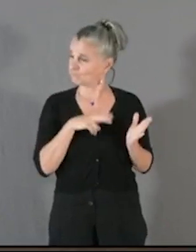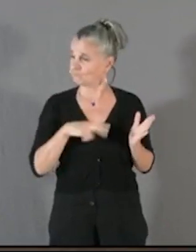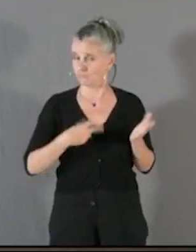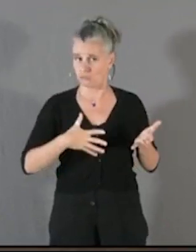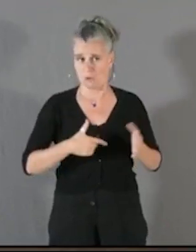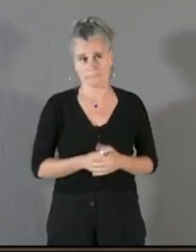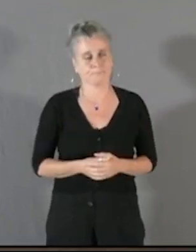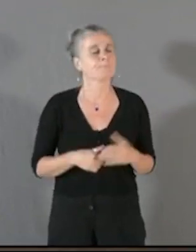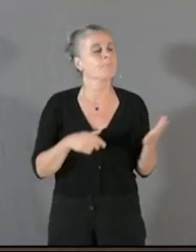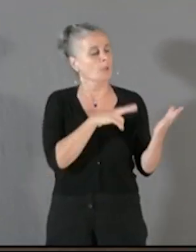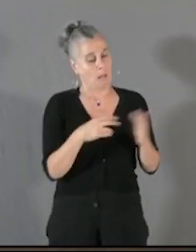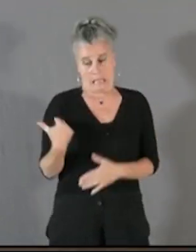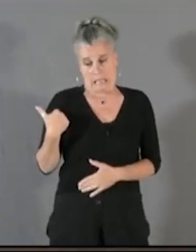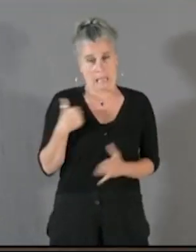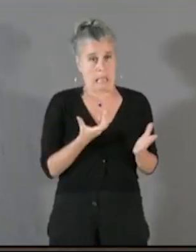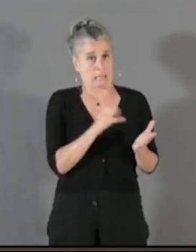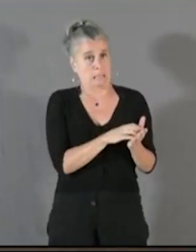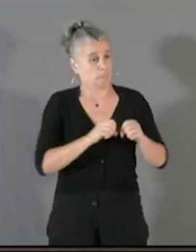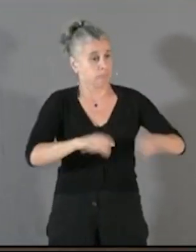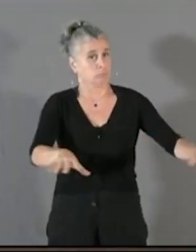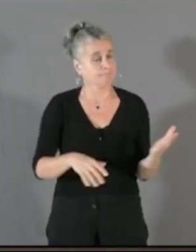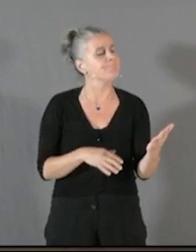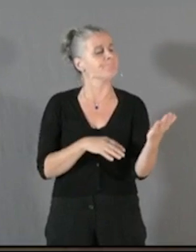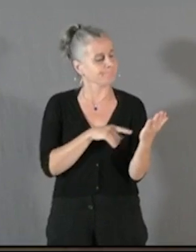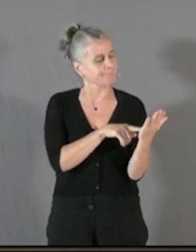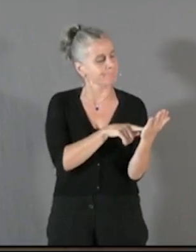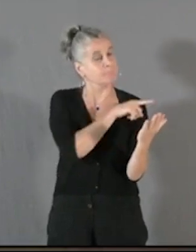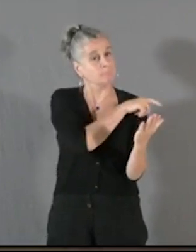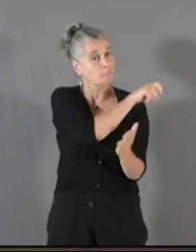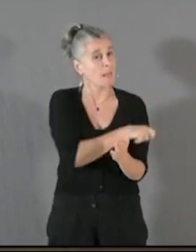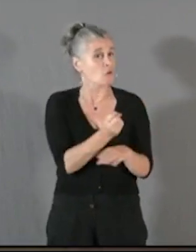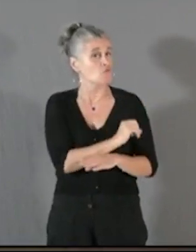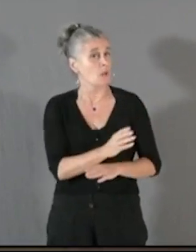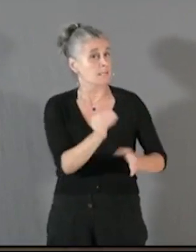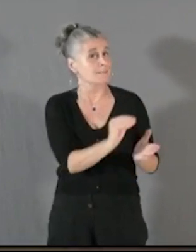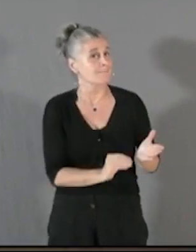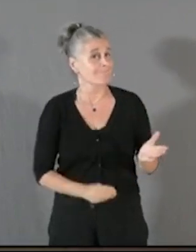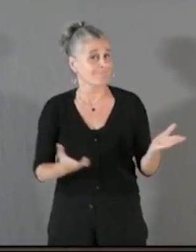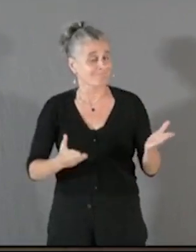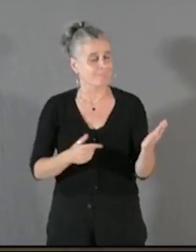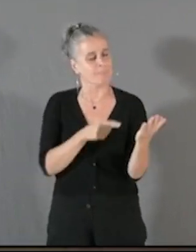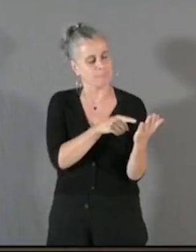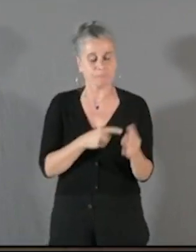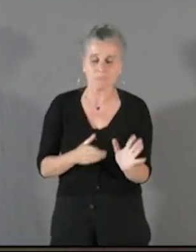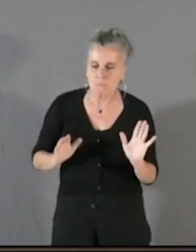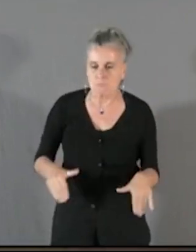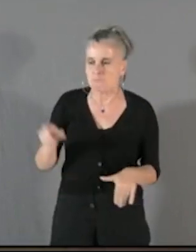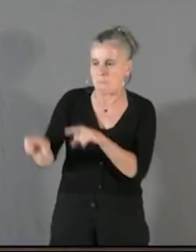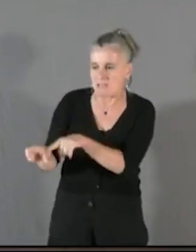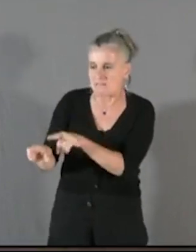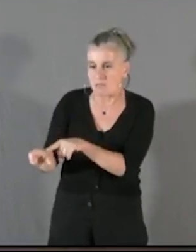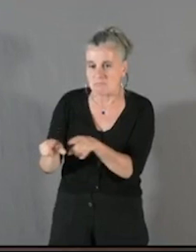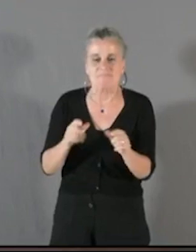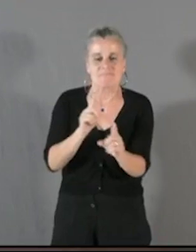a quelques jours à peine. Et le journaliste de rapporter qu'il n'avait trouvé qu'un seul vendeur parlant le